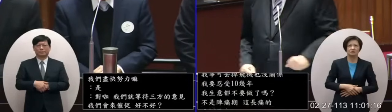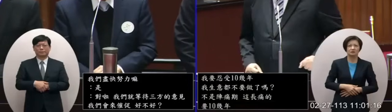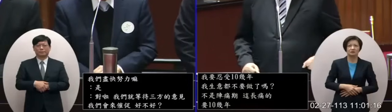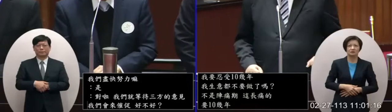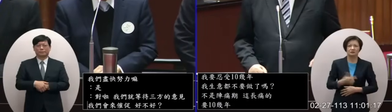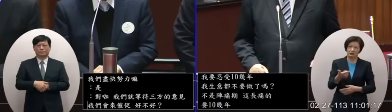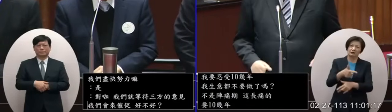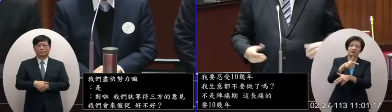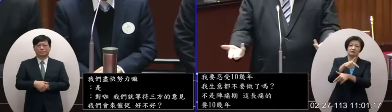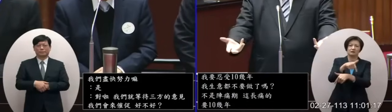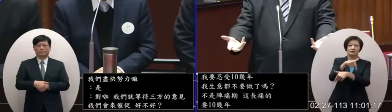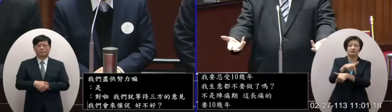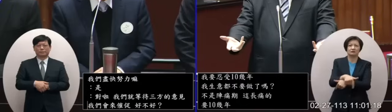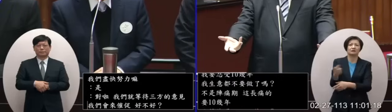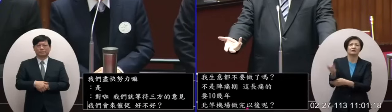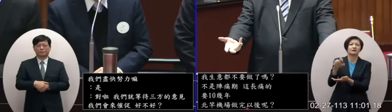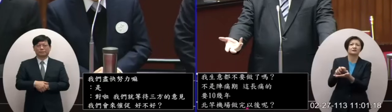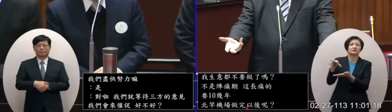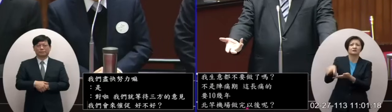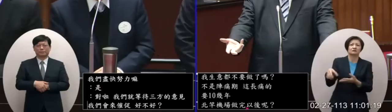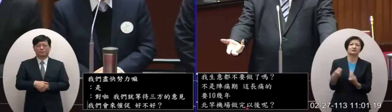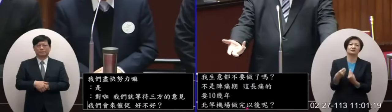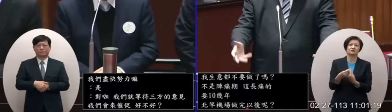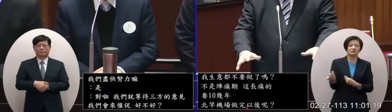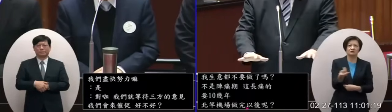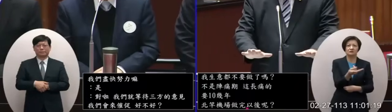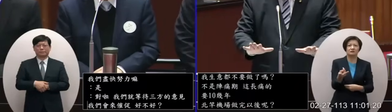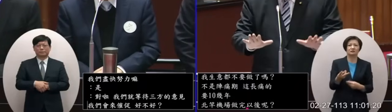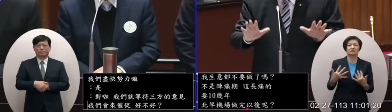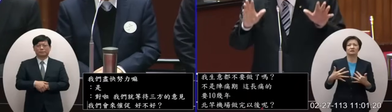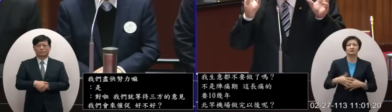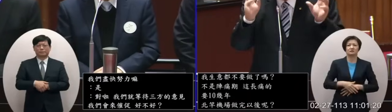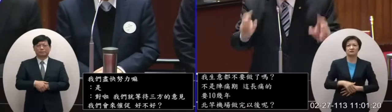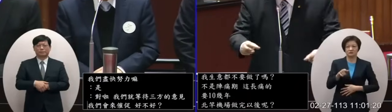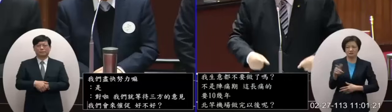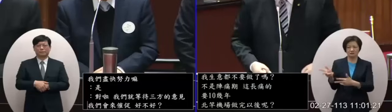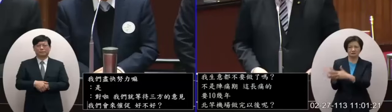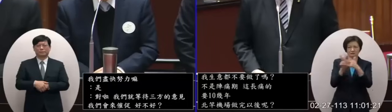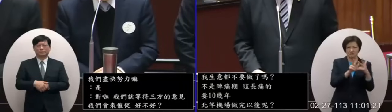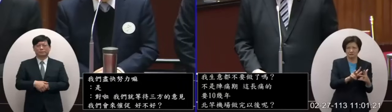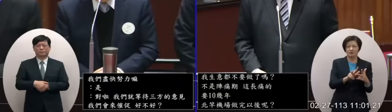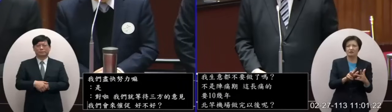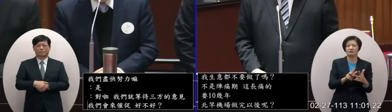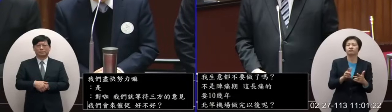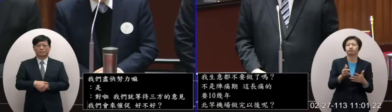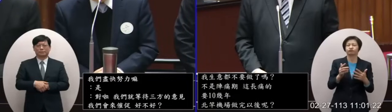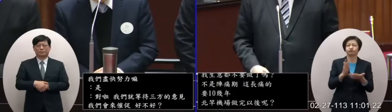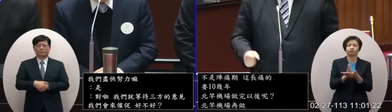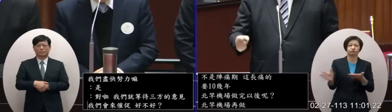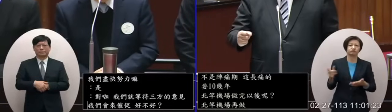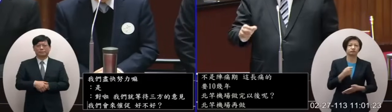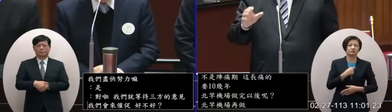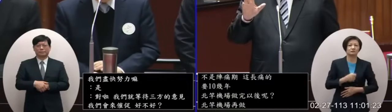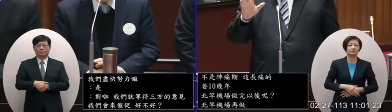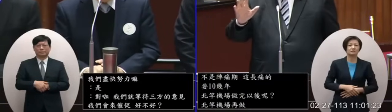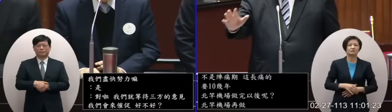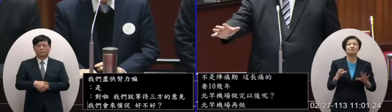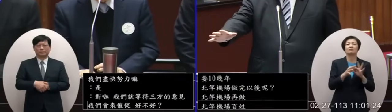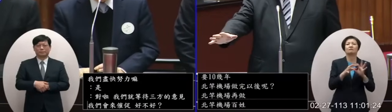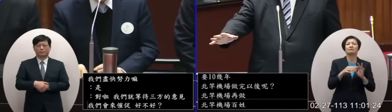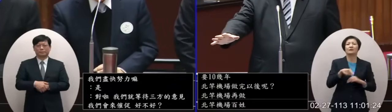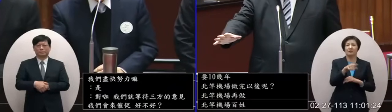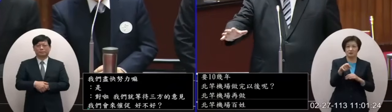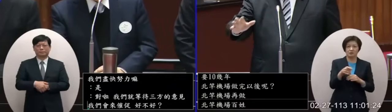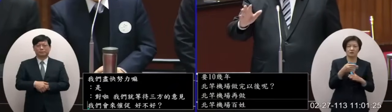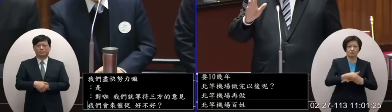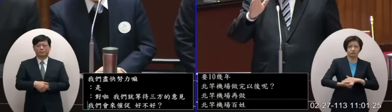机场怎么办？又来了，问题又来了。所以这个桥的问题一定要解决嘛。没关系，你机场核